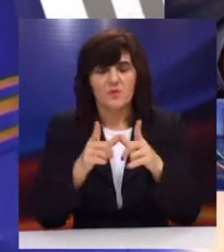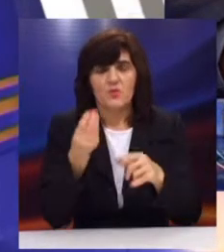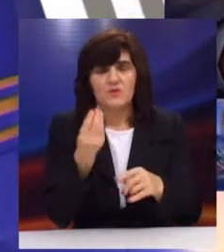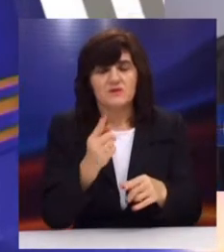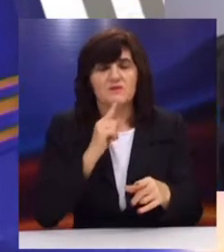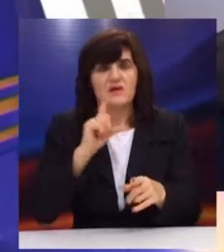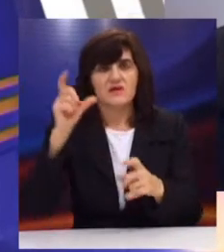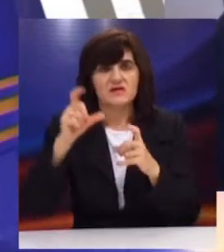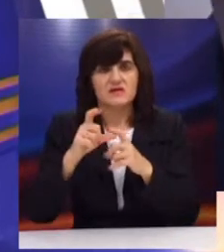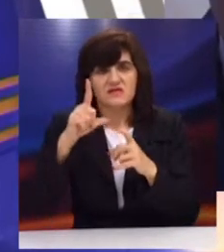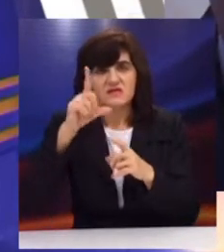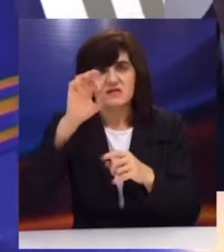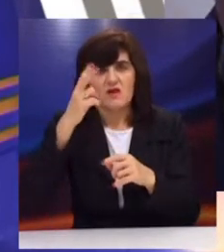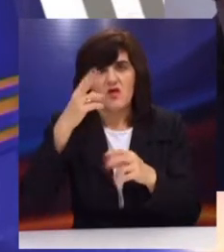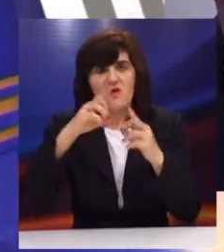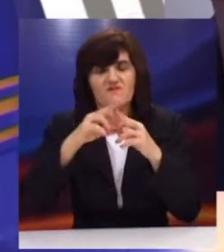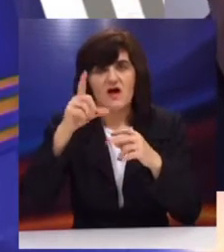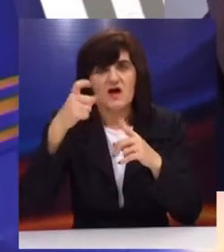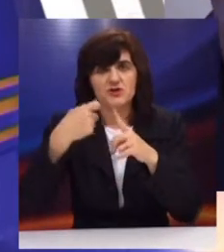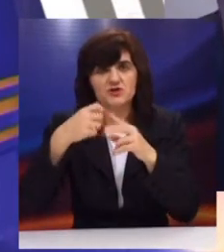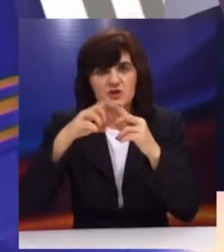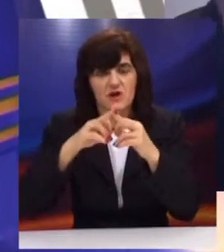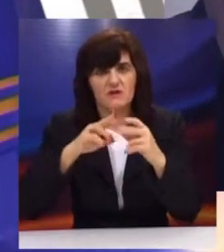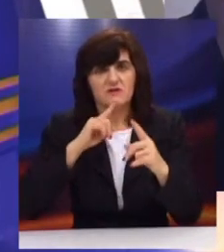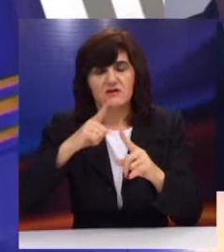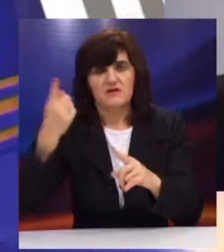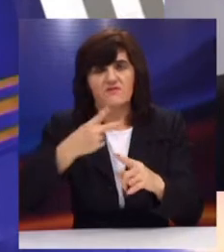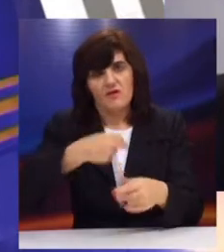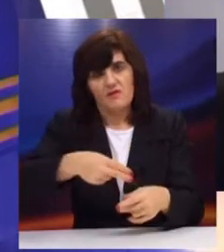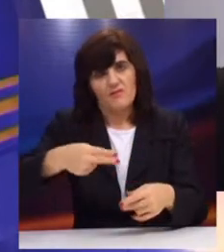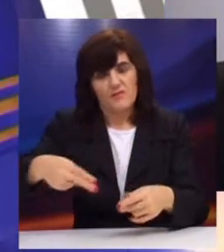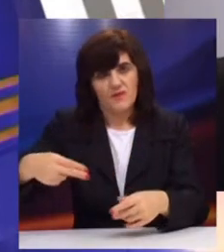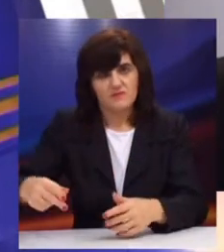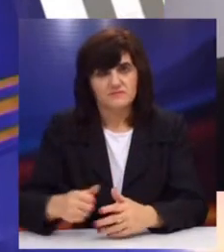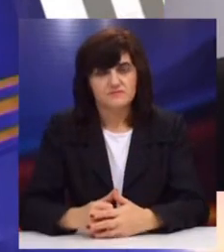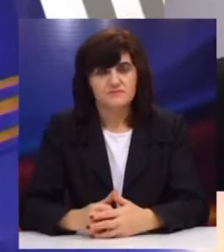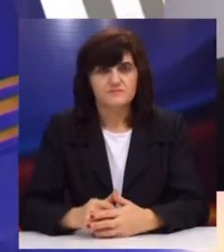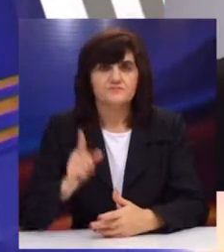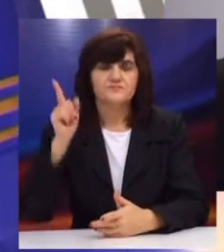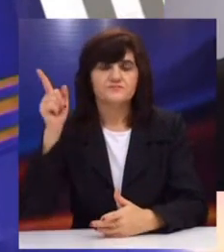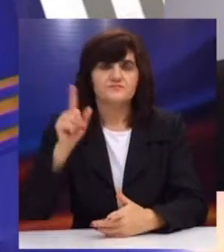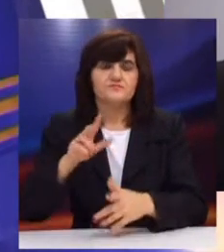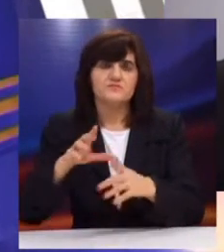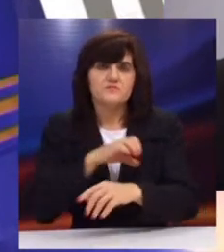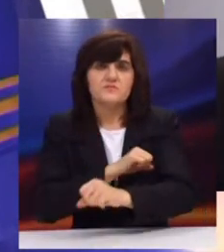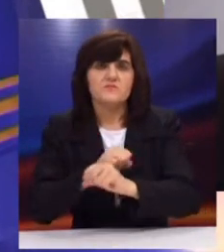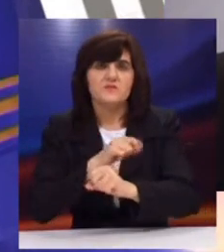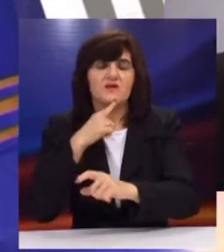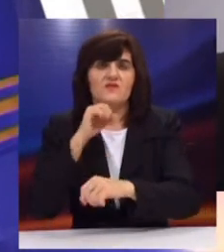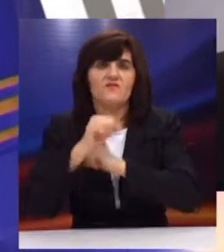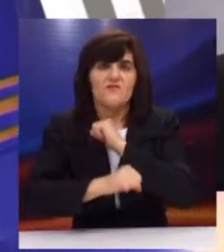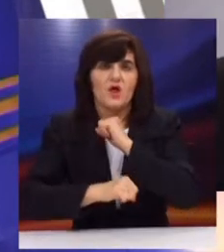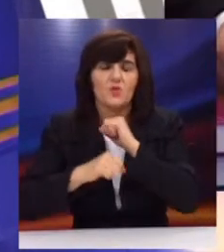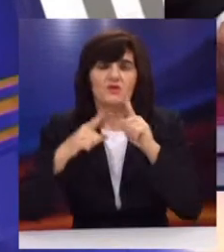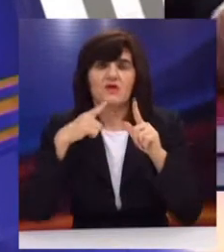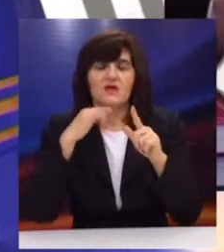i Slovačkoj, razmenu nastavnika i profesora potpisali su dekani 2 fakulteta. Dekan fakulteta iz Trnave Petar Horvat ocenio je da ovim